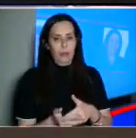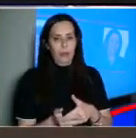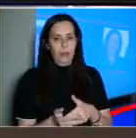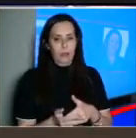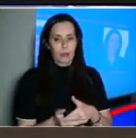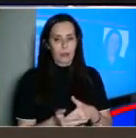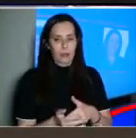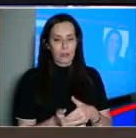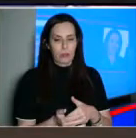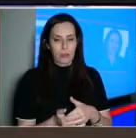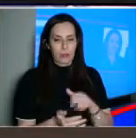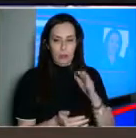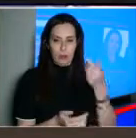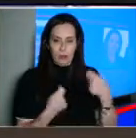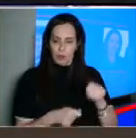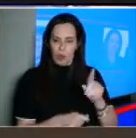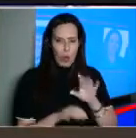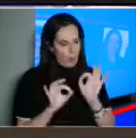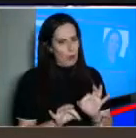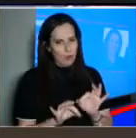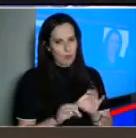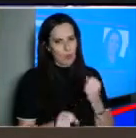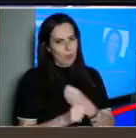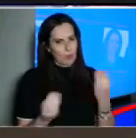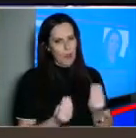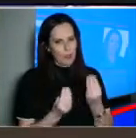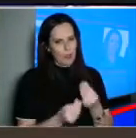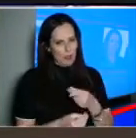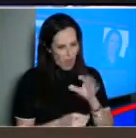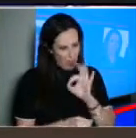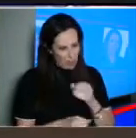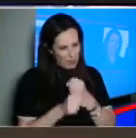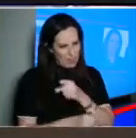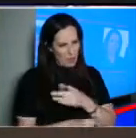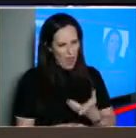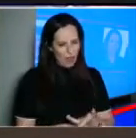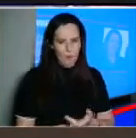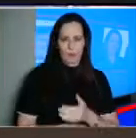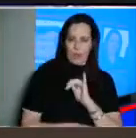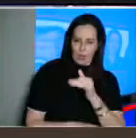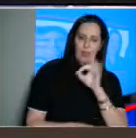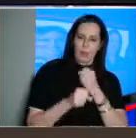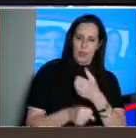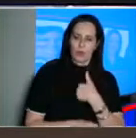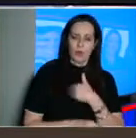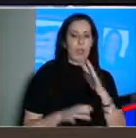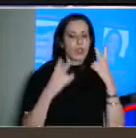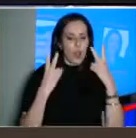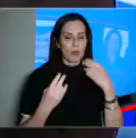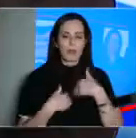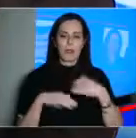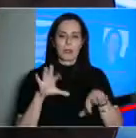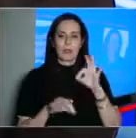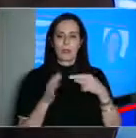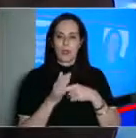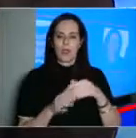במגזר בהקשר הזה, וחברי הכנסת לא בכך עושים משהו. האם הם עדיין מייצגים? כן, הם עדיין מייצגים. מה שחשוב, אני מצביעה